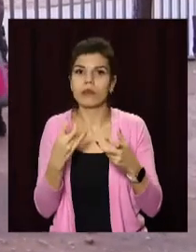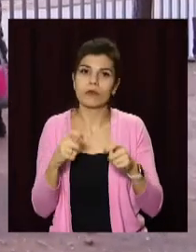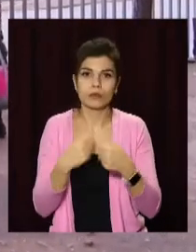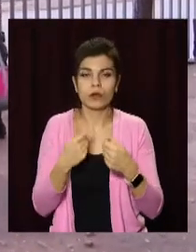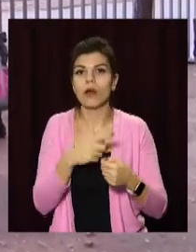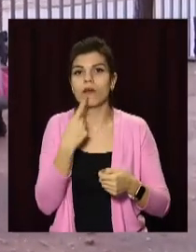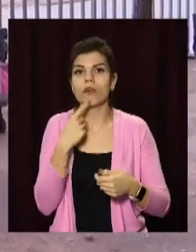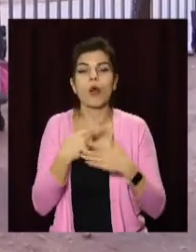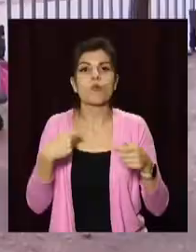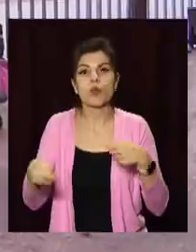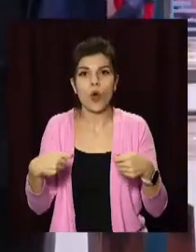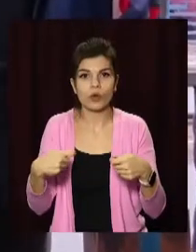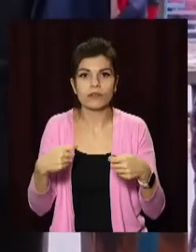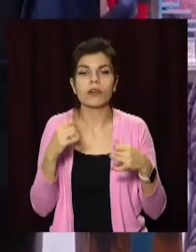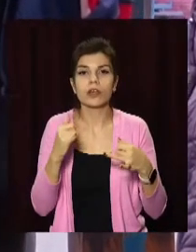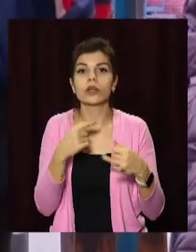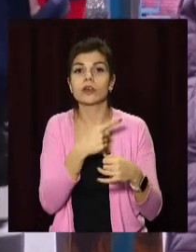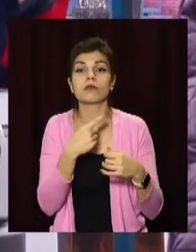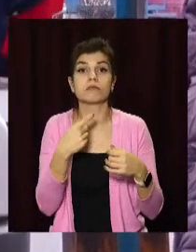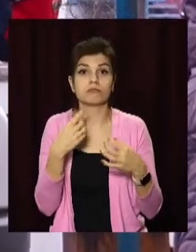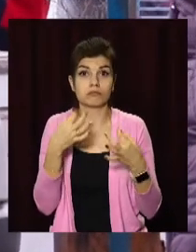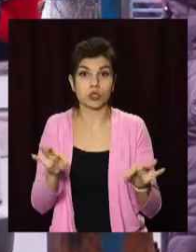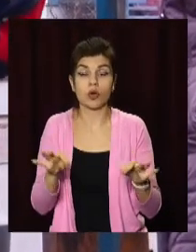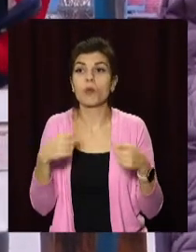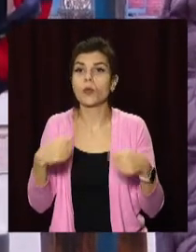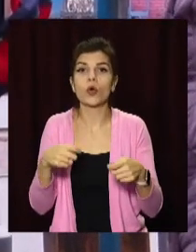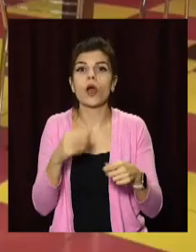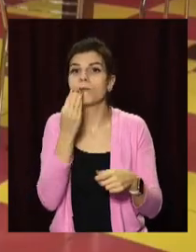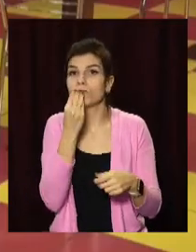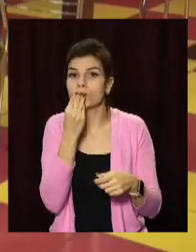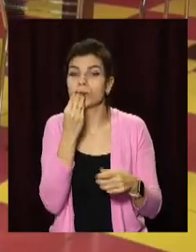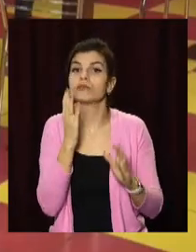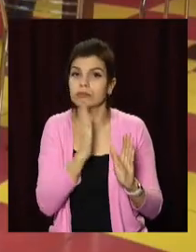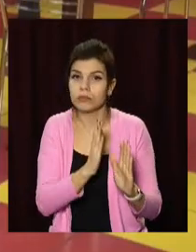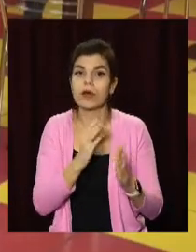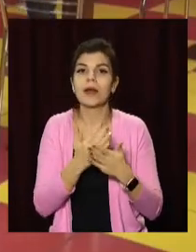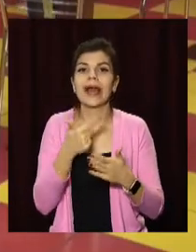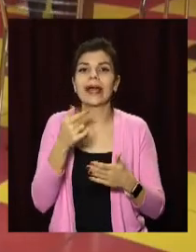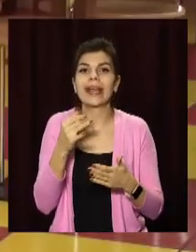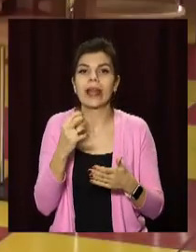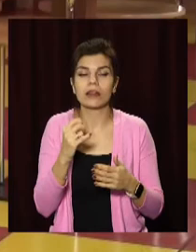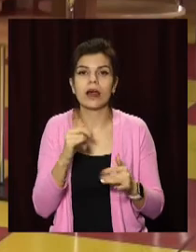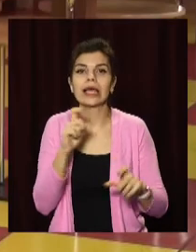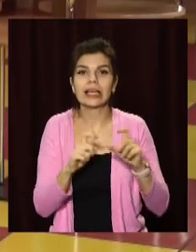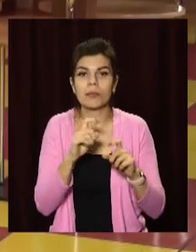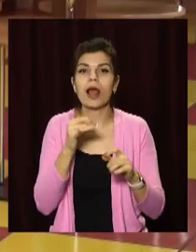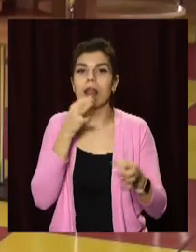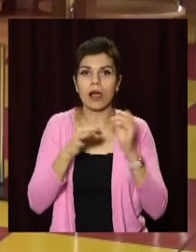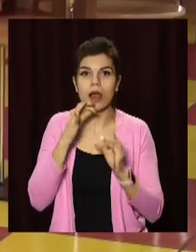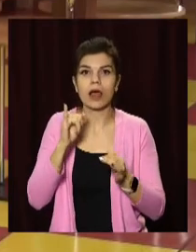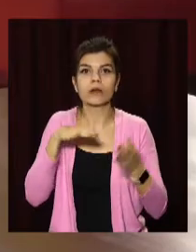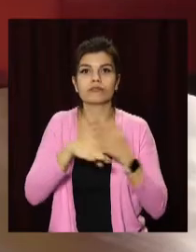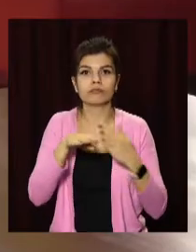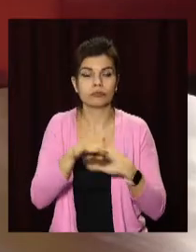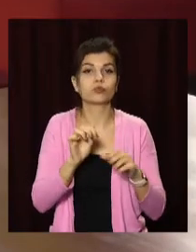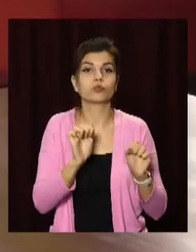робота об'єктів торгівлі. Там дозволено продавати виключно продукти харчування, засоби гігієни, побутові хімію, ліки та друковану